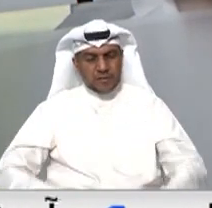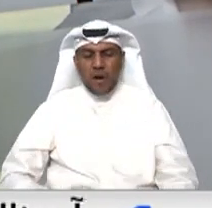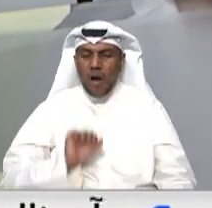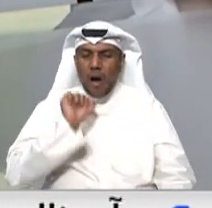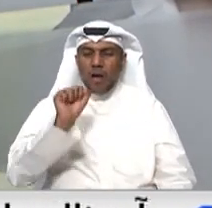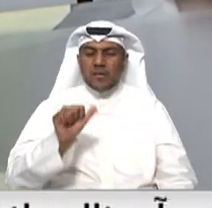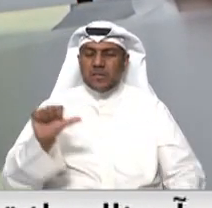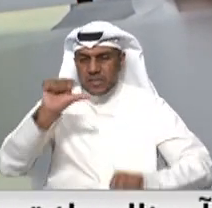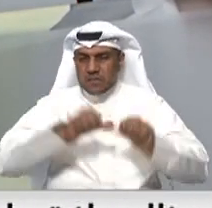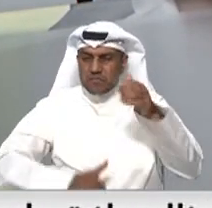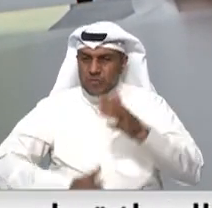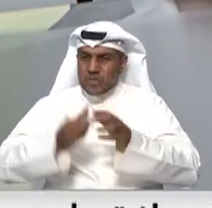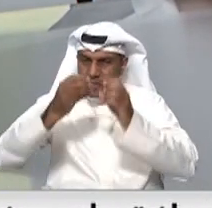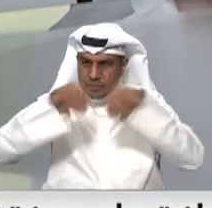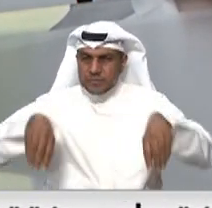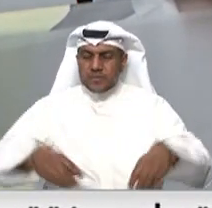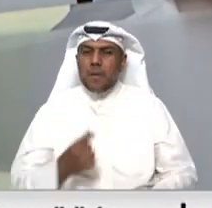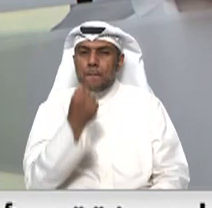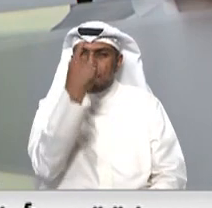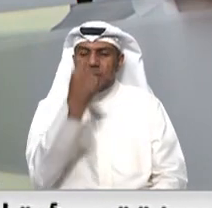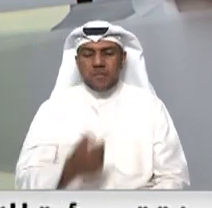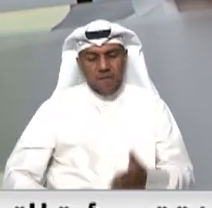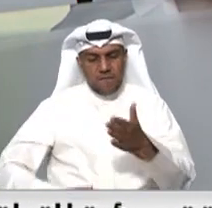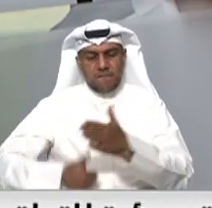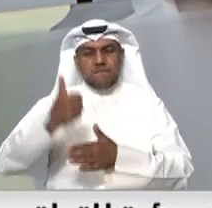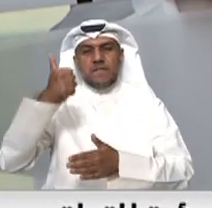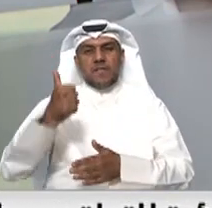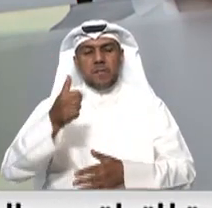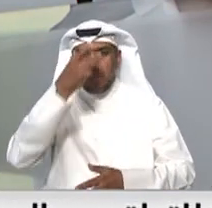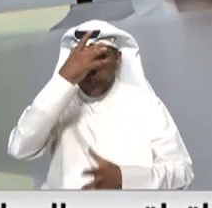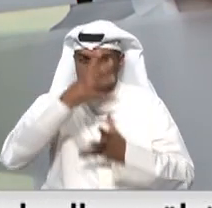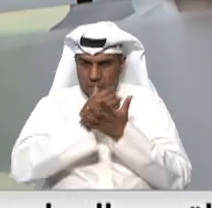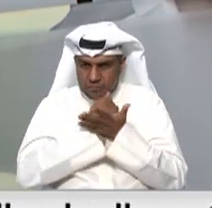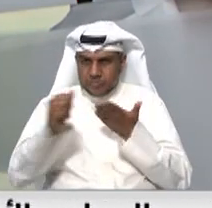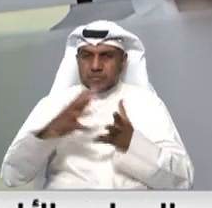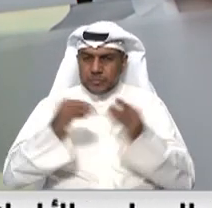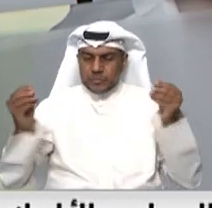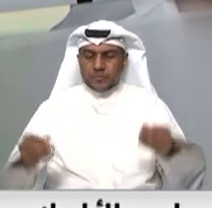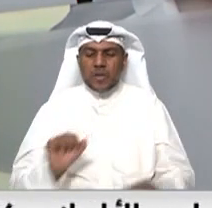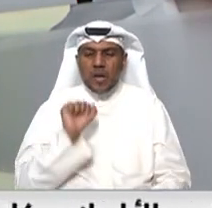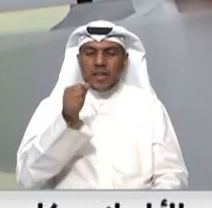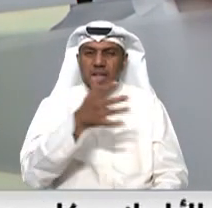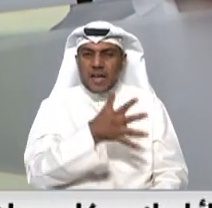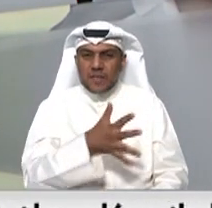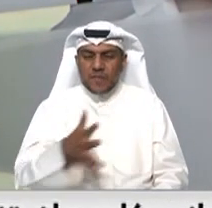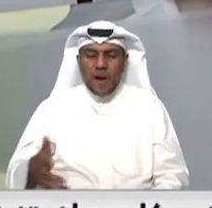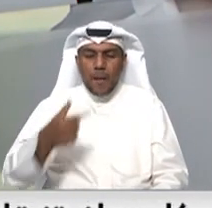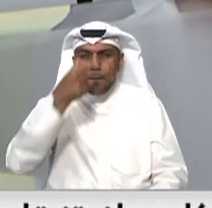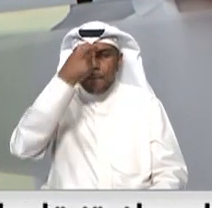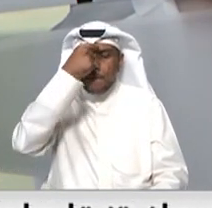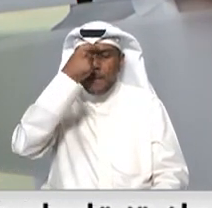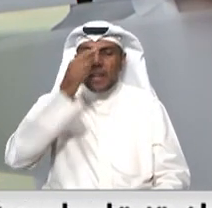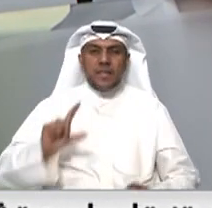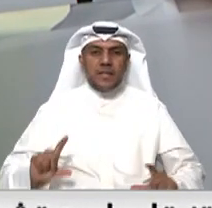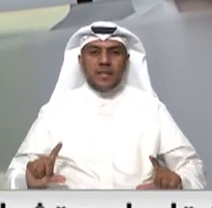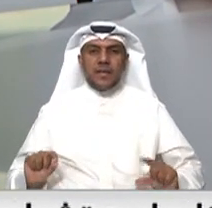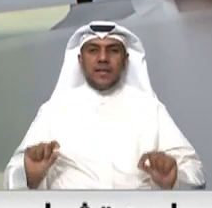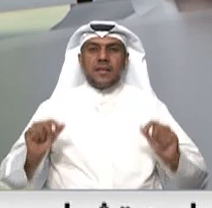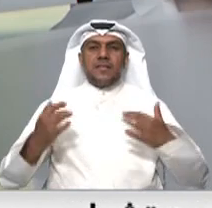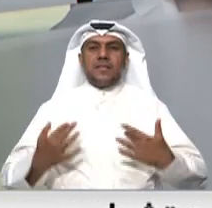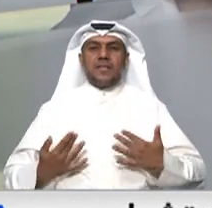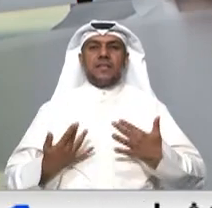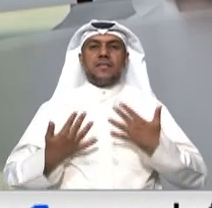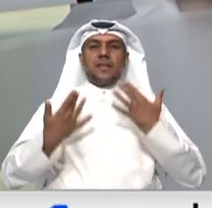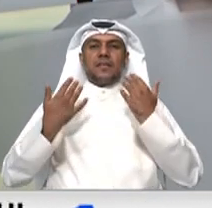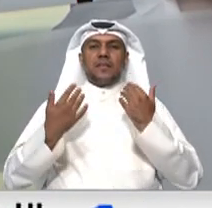الاطفال وسرطان الليمبو ما يستهدف بعض الفئات من المرضى الذين تحدث لديهم انتكاسات بعد